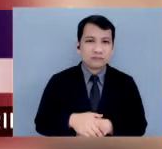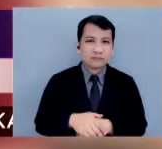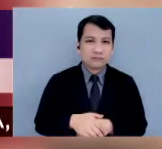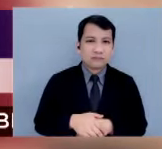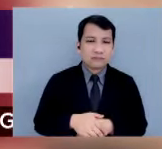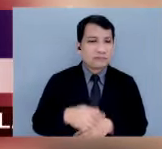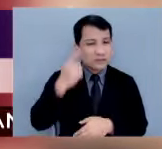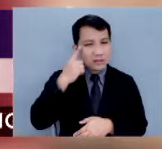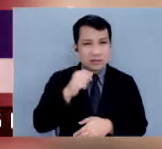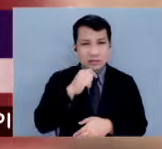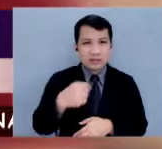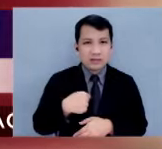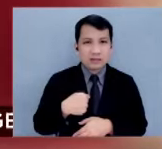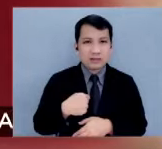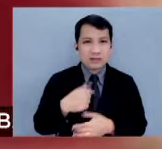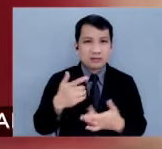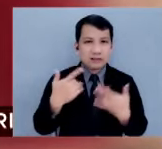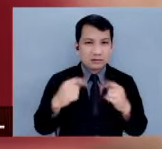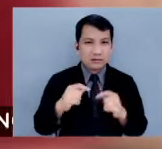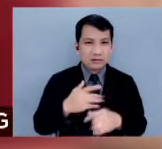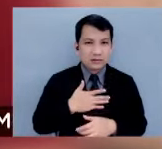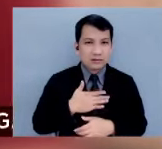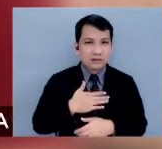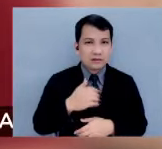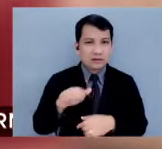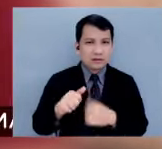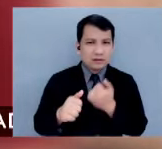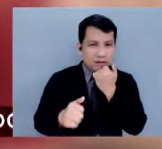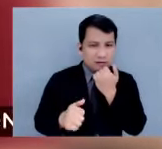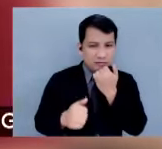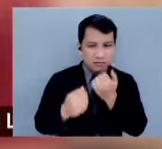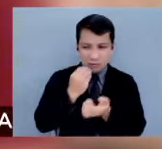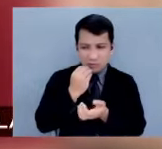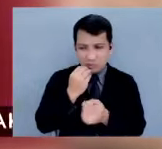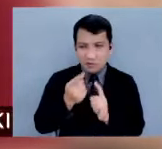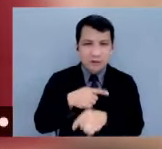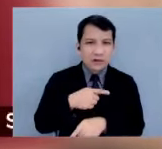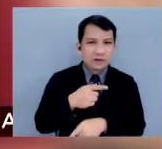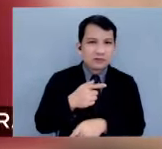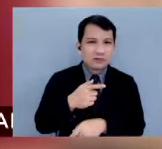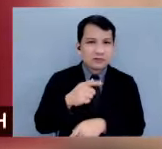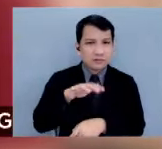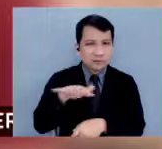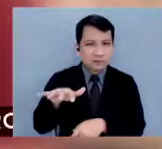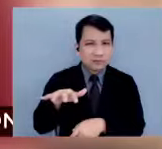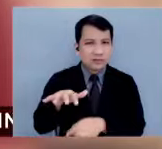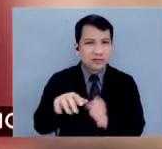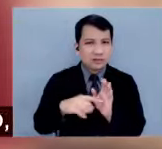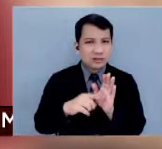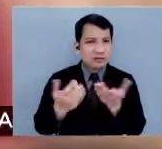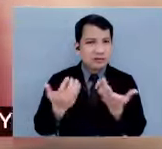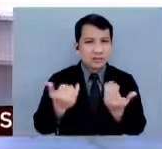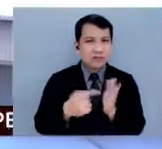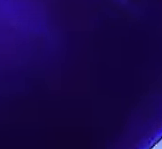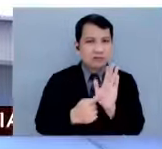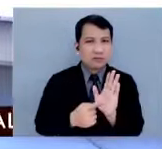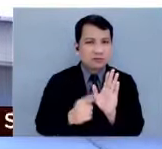But I'm so glad that I tried it. Maybe I did it wrong. Maybe I need to eat it from somebody that knows how to cook it.